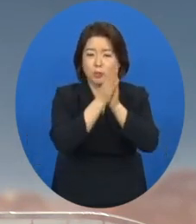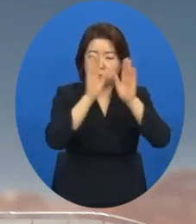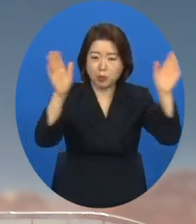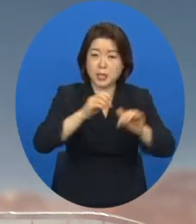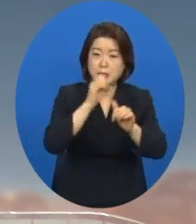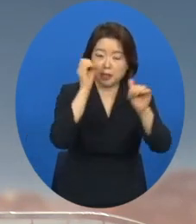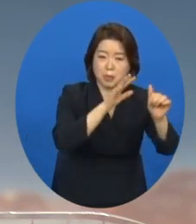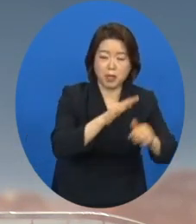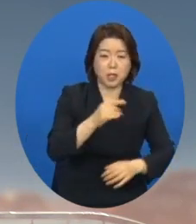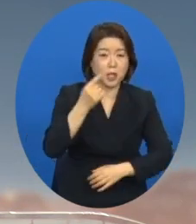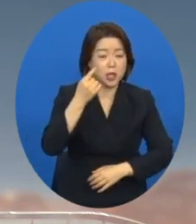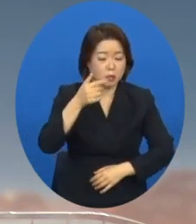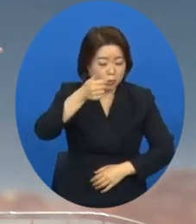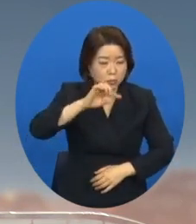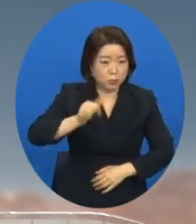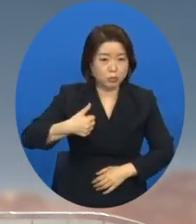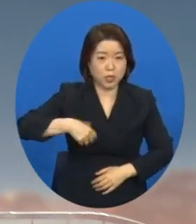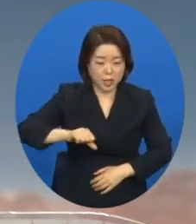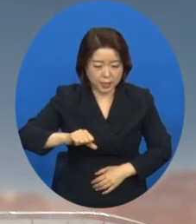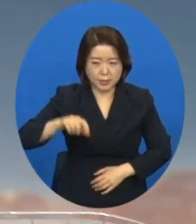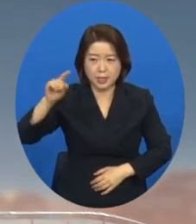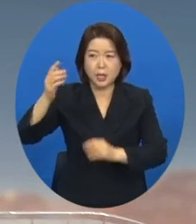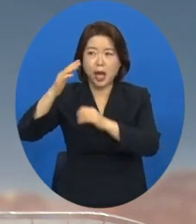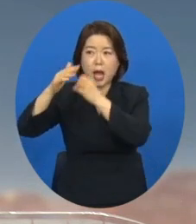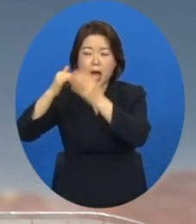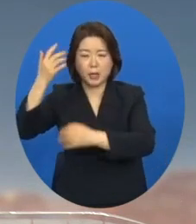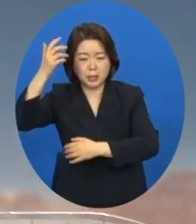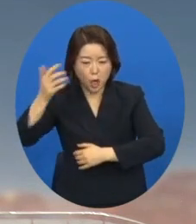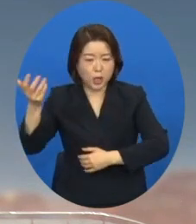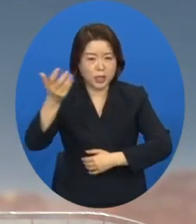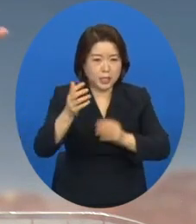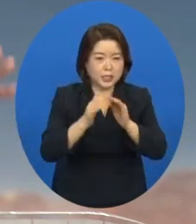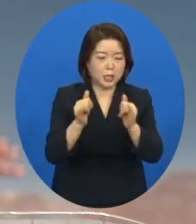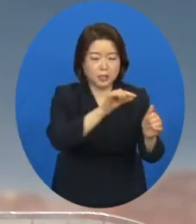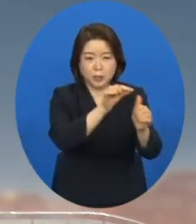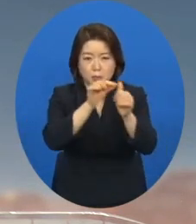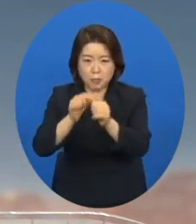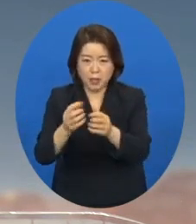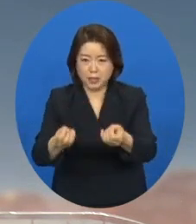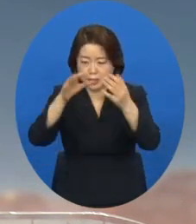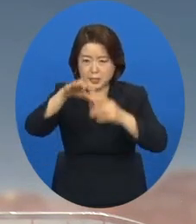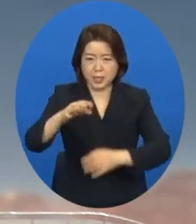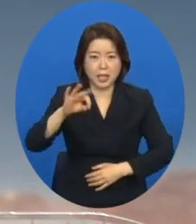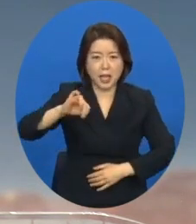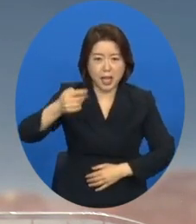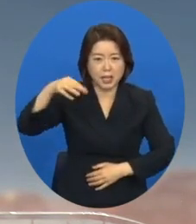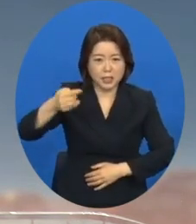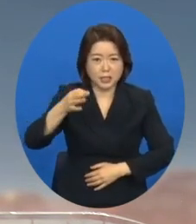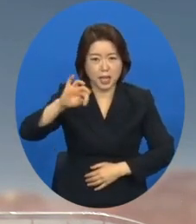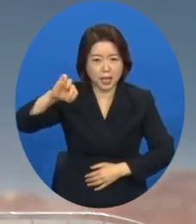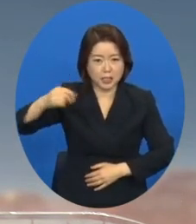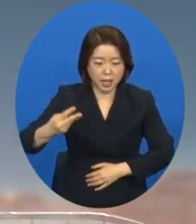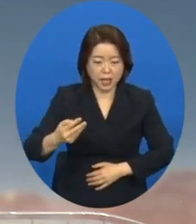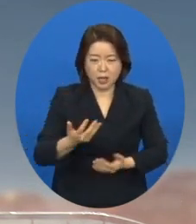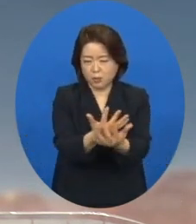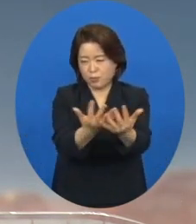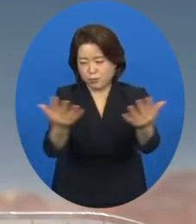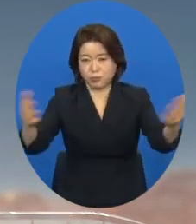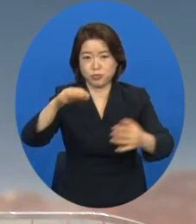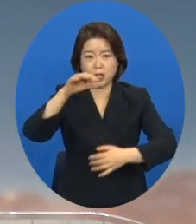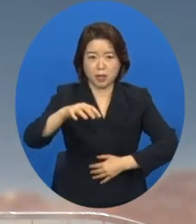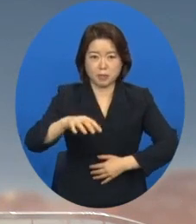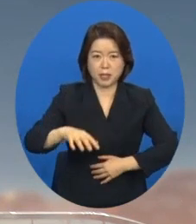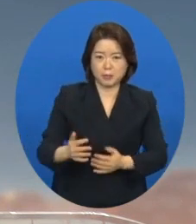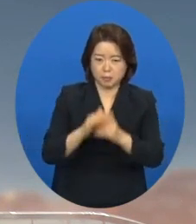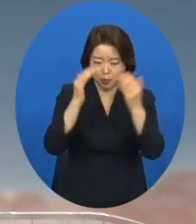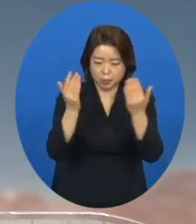영이 머무는 자니 너는 데려다가 그에게 안수하고 그를 제사장 엘라셀과 온 회중 앞에 세우고 그들 목전에서 그에게 위탁하여